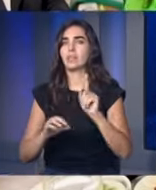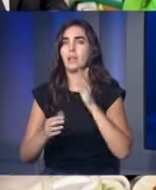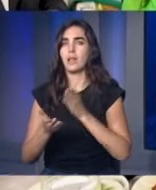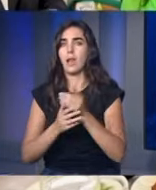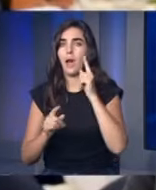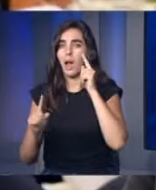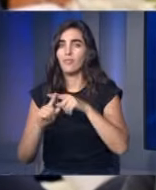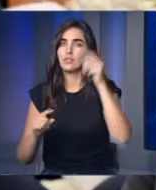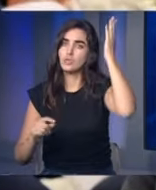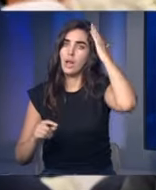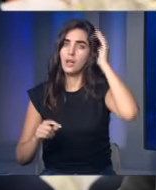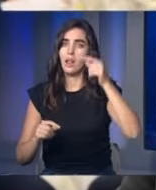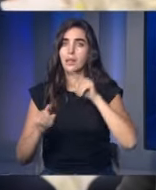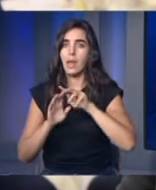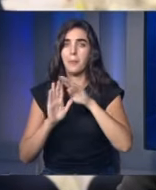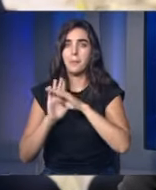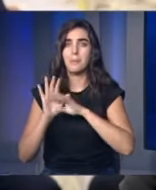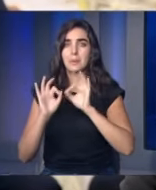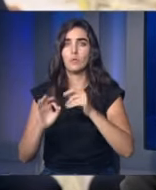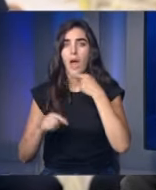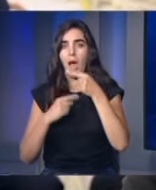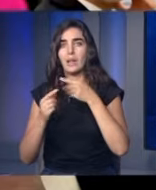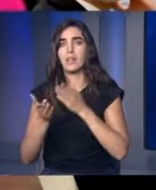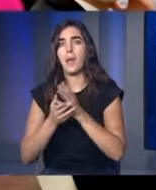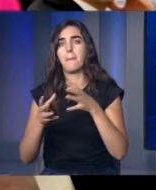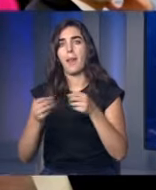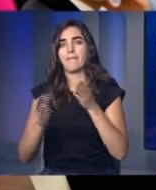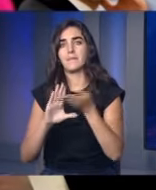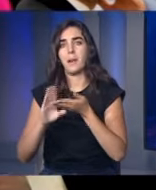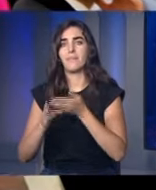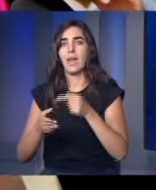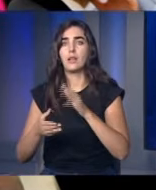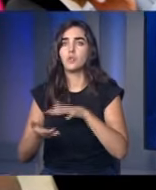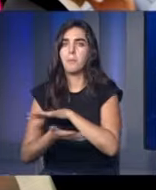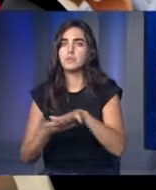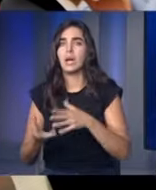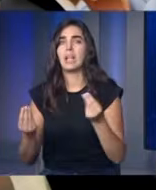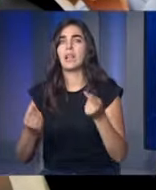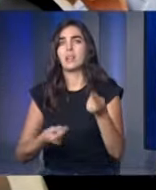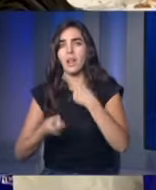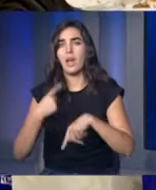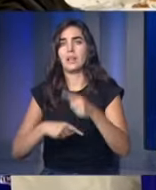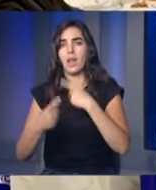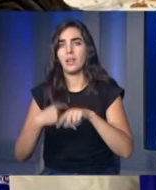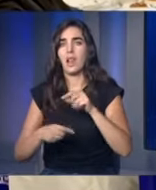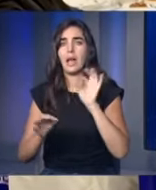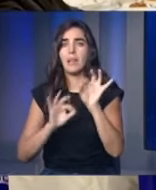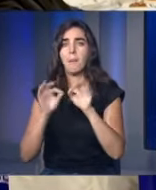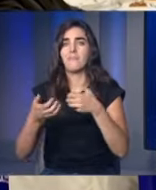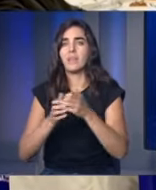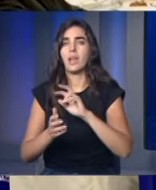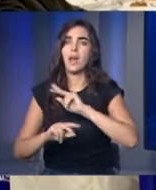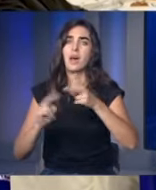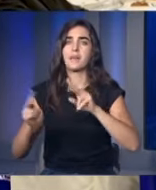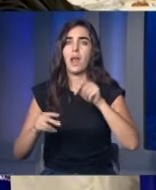الإطلاق، أشار جعجع إلى أن التيار الوطني الحر كان الأكثر تكلما على هذا الملف، إلا أنه لم يفعل شيئا